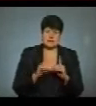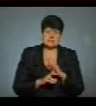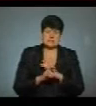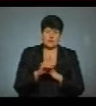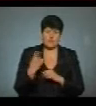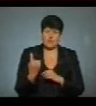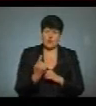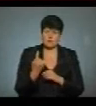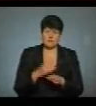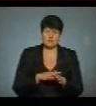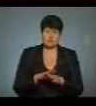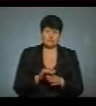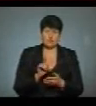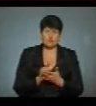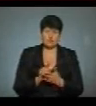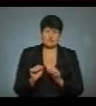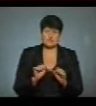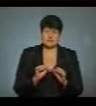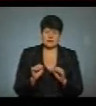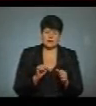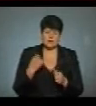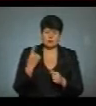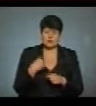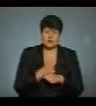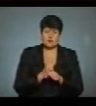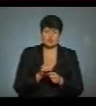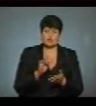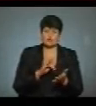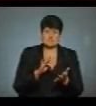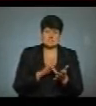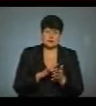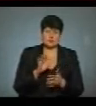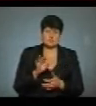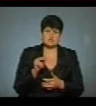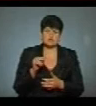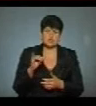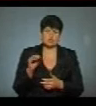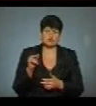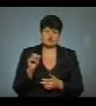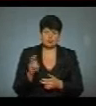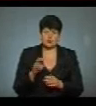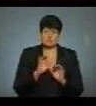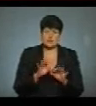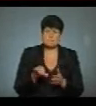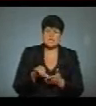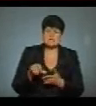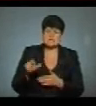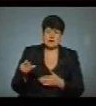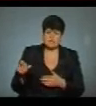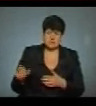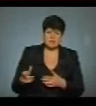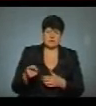церков області виконувачка обов'язків керівника обласного лабораторного центру Оксана Чайчук розповіла представникам